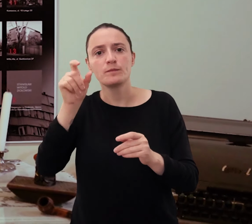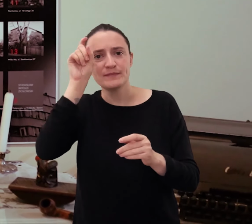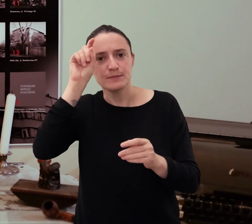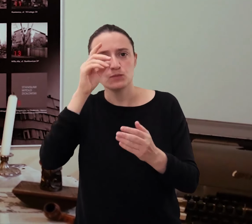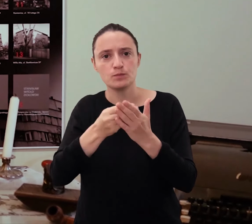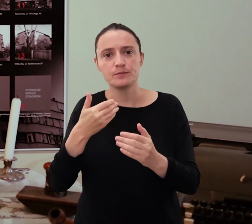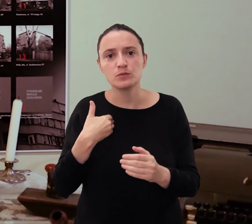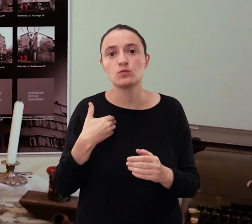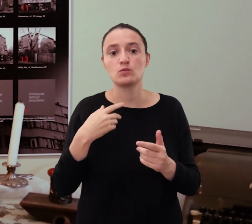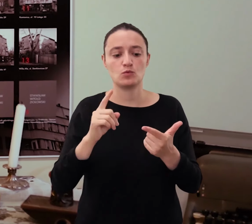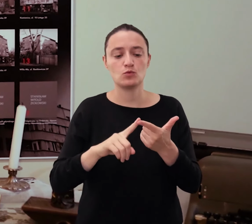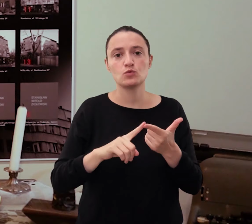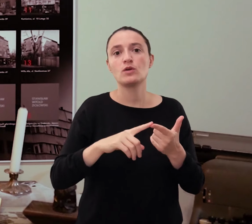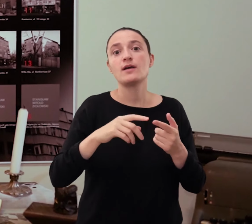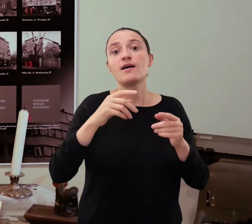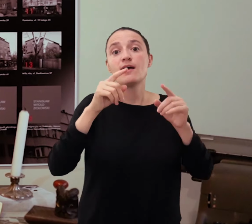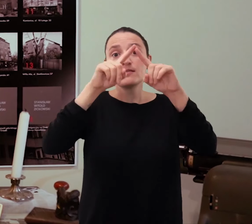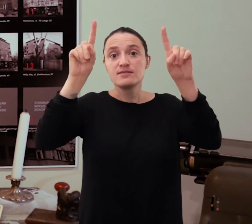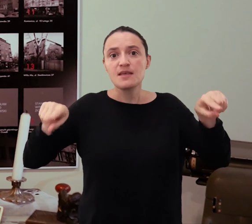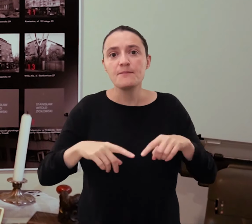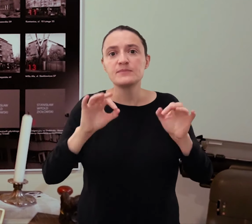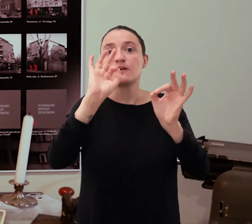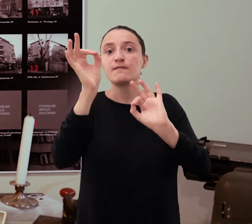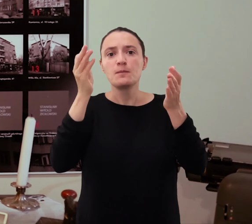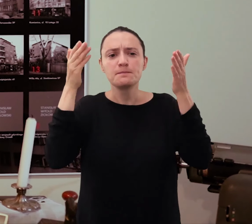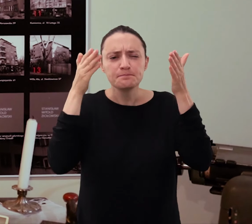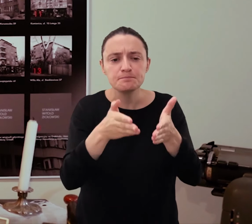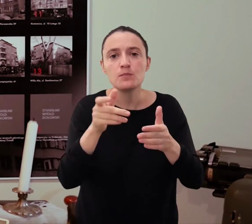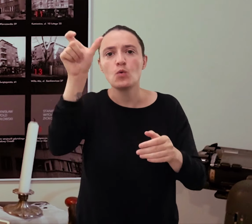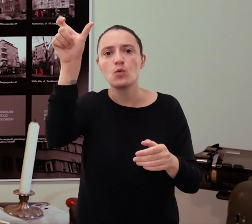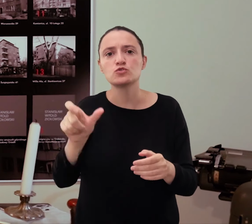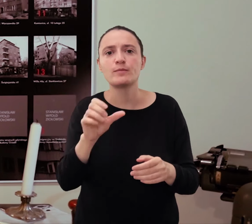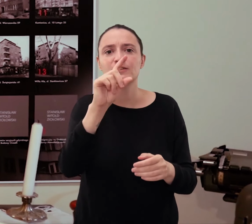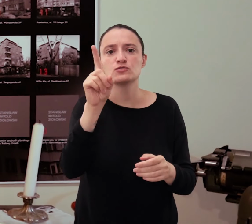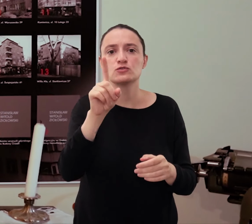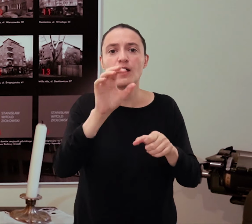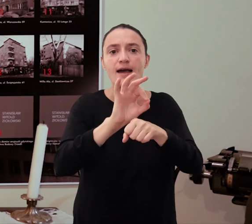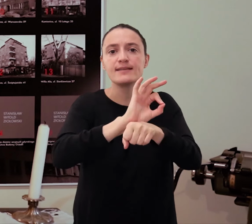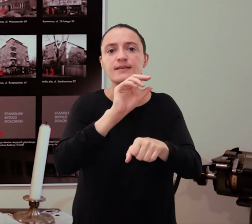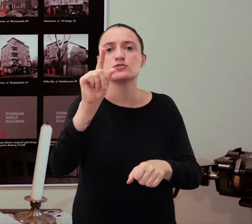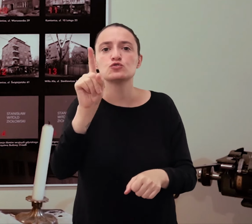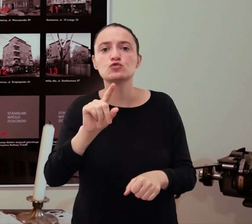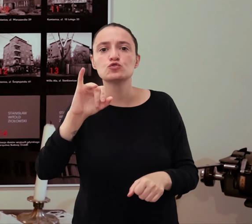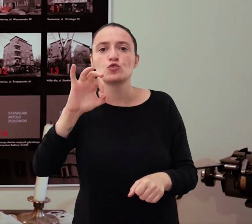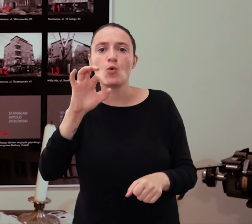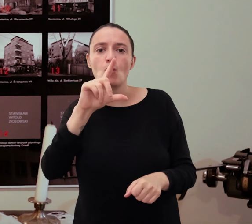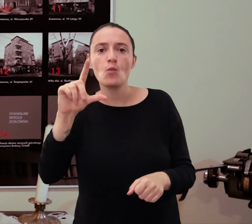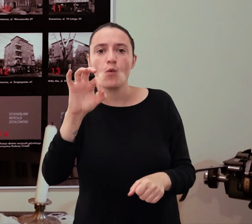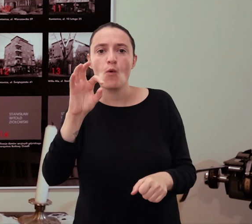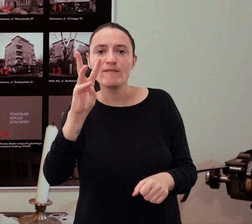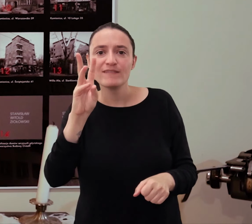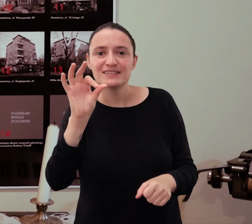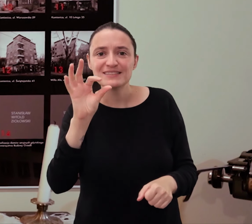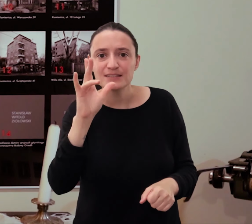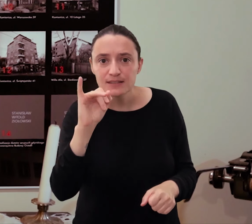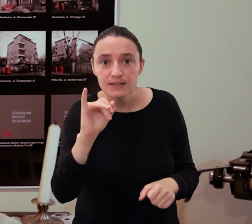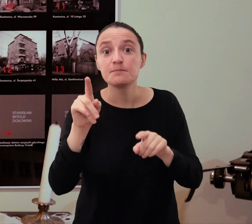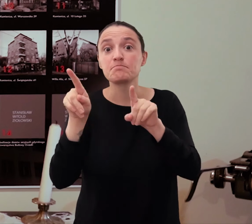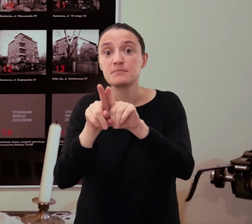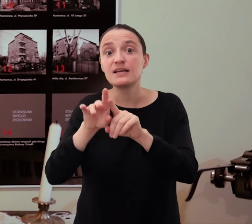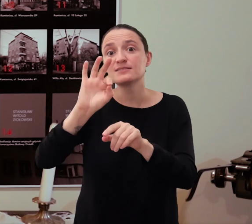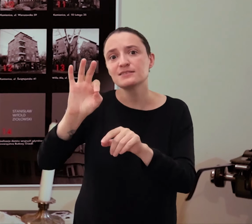naszemu architektowi, który zresztą sprowadził swojego brata Zygmunta Ziołowskiego, działali wspólnie i